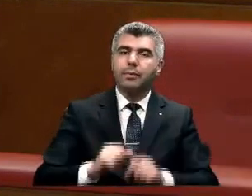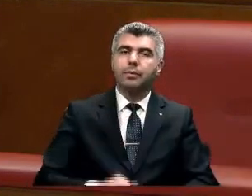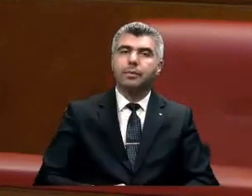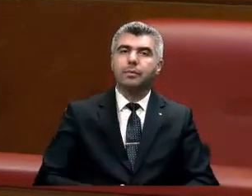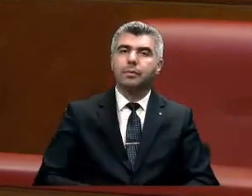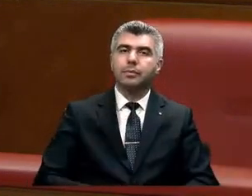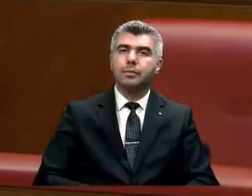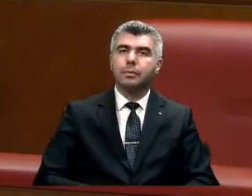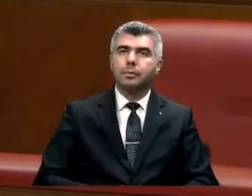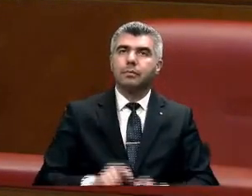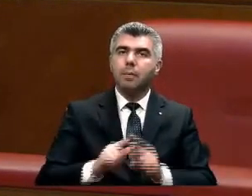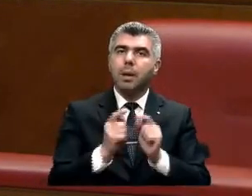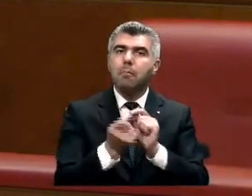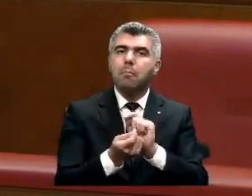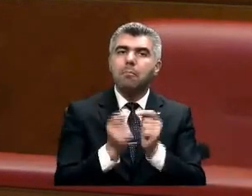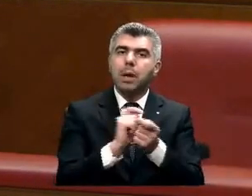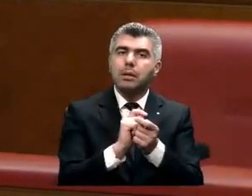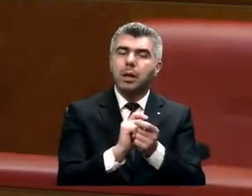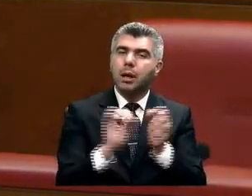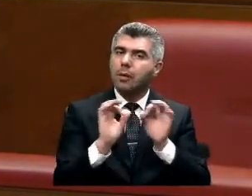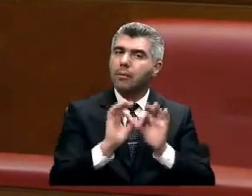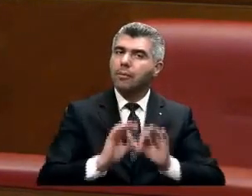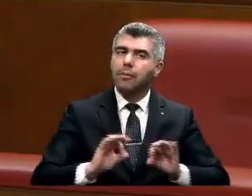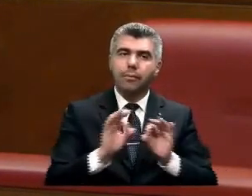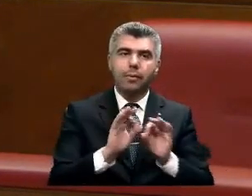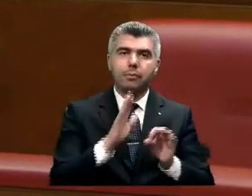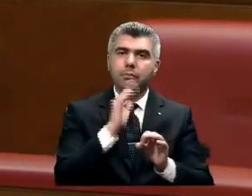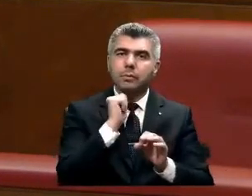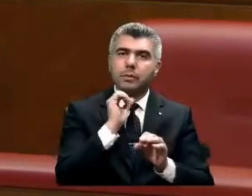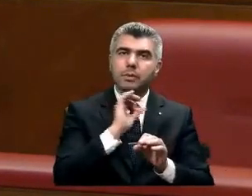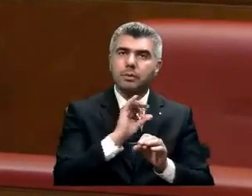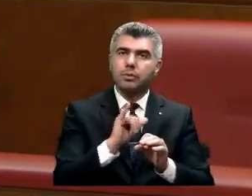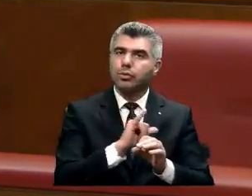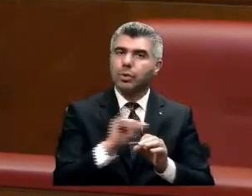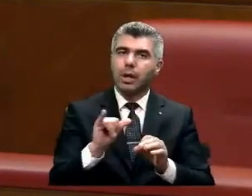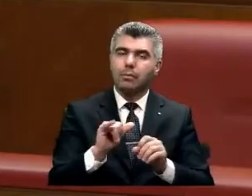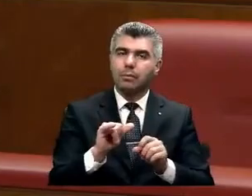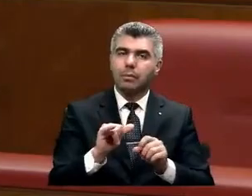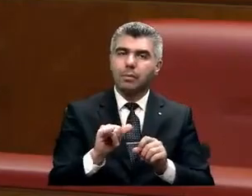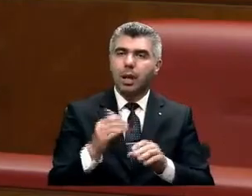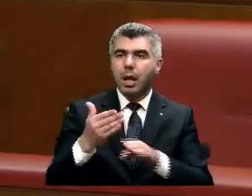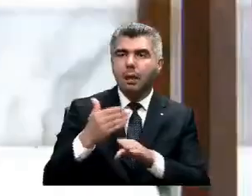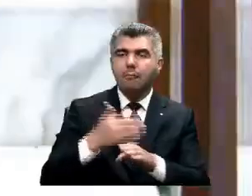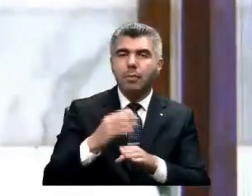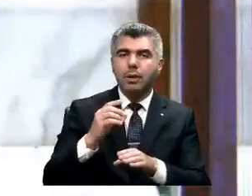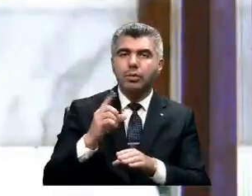انه ما تغير حتى شي حاجه بالنسبه للمداخله اللي فيها